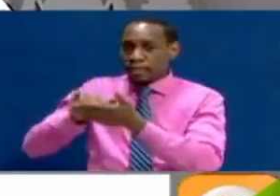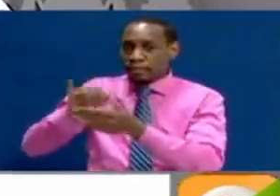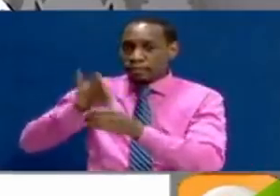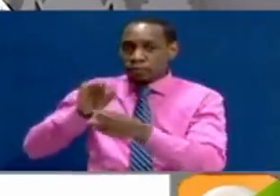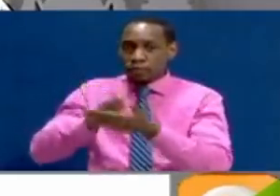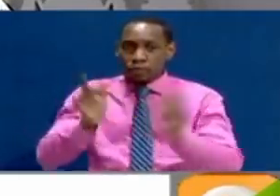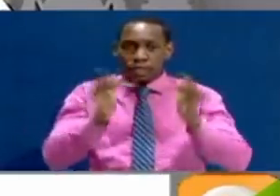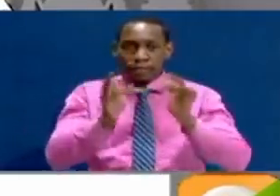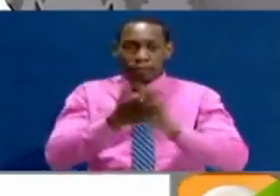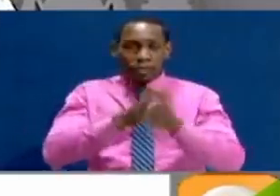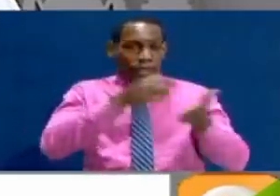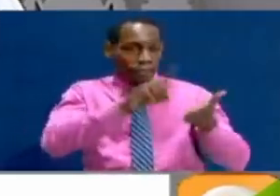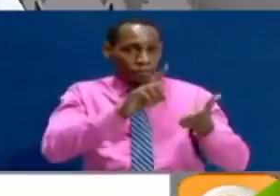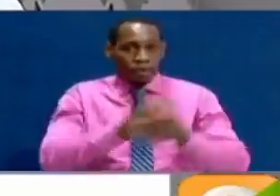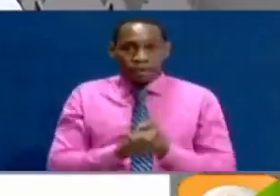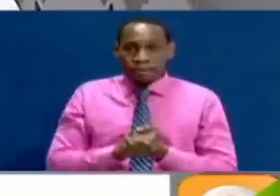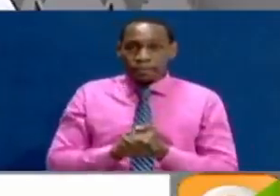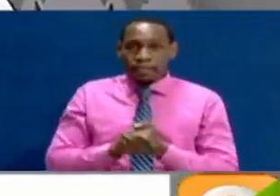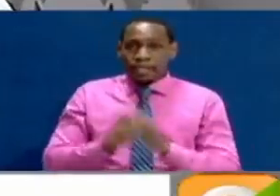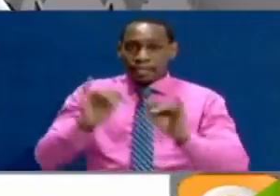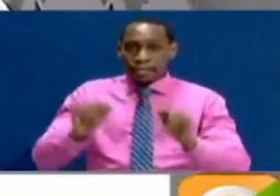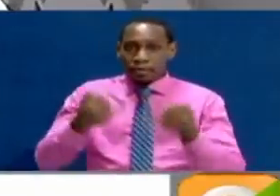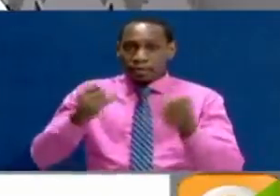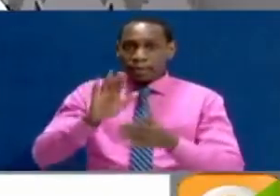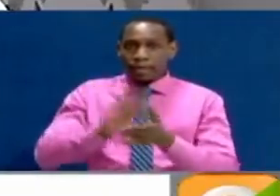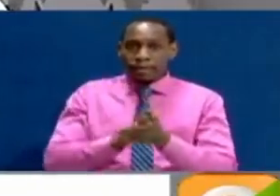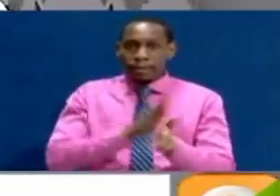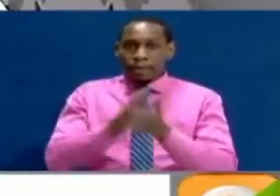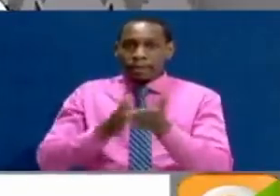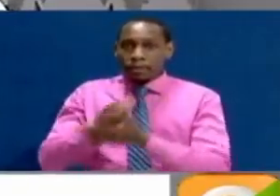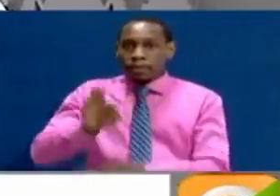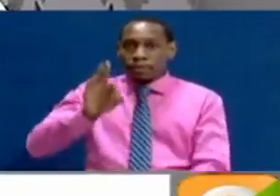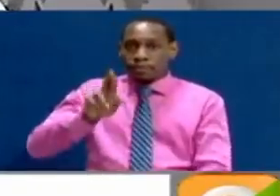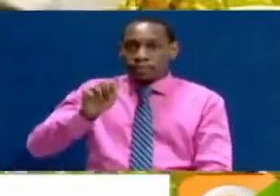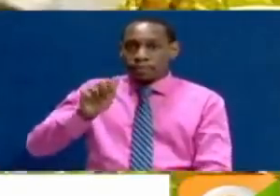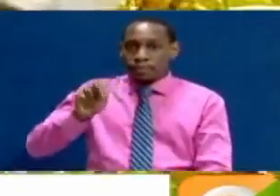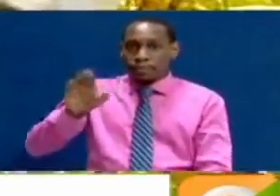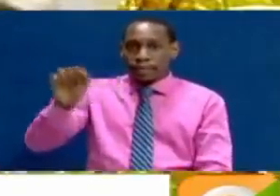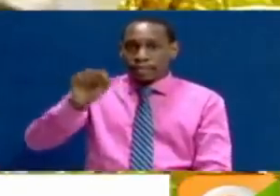kwa mtandao bila idhini yao. Taarifa hii imeandaliwa na Francis Gashuri.